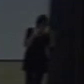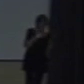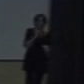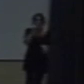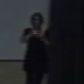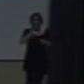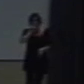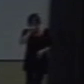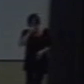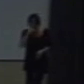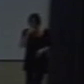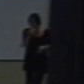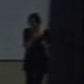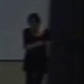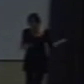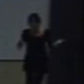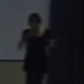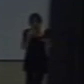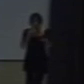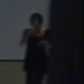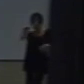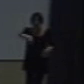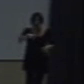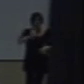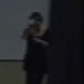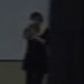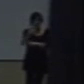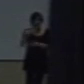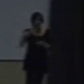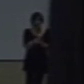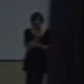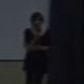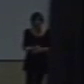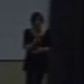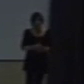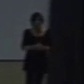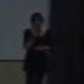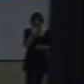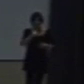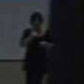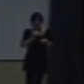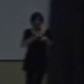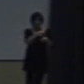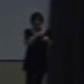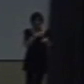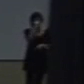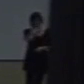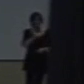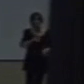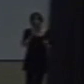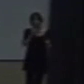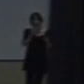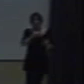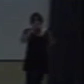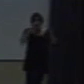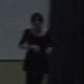tantes maneres de gravar-ho, per exemple, en aquest discurs pot estar gravat i si jo fos un polític i ara digués qualsevol cosa fora de to, al minut 3 podria estar a YouTube